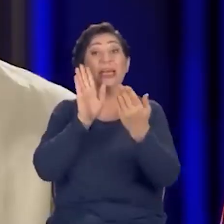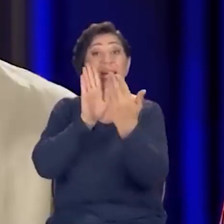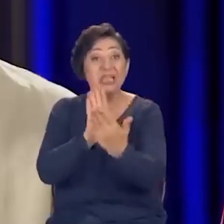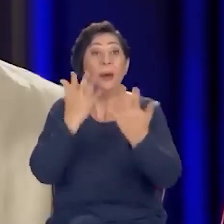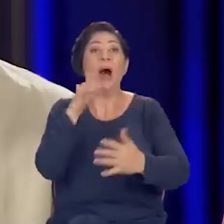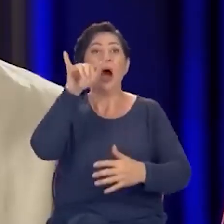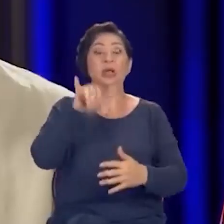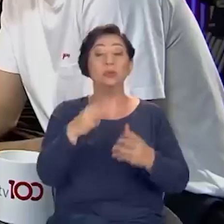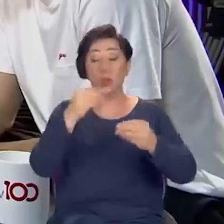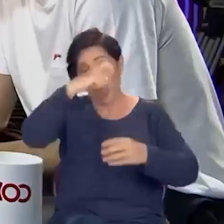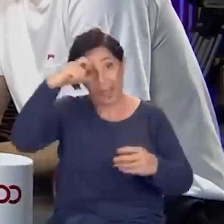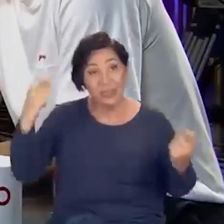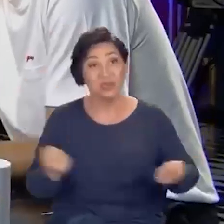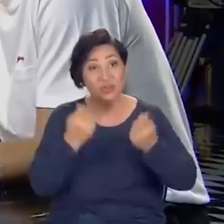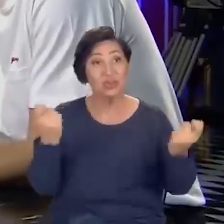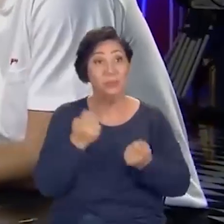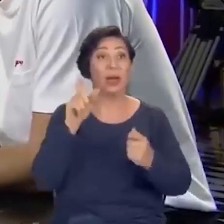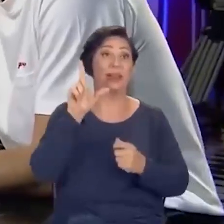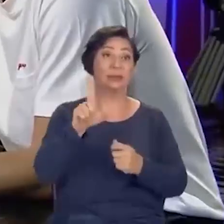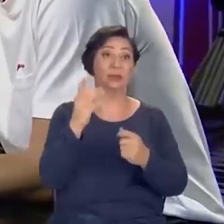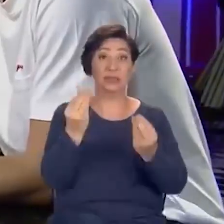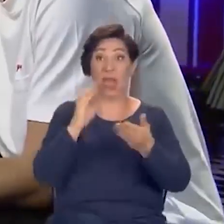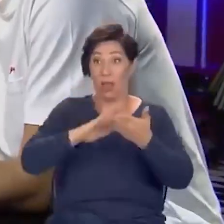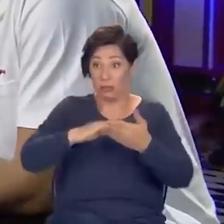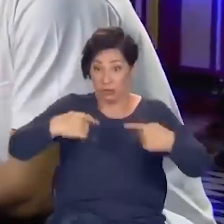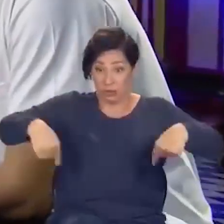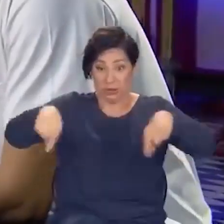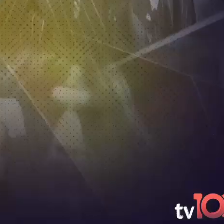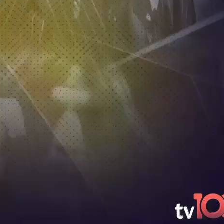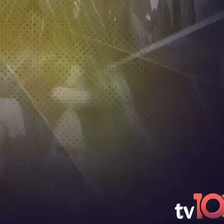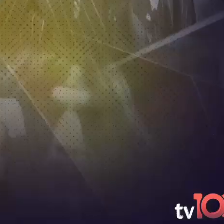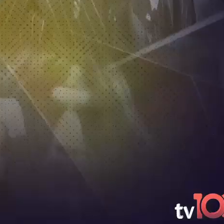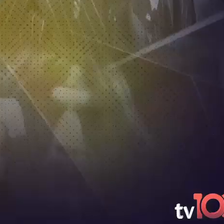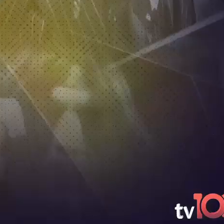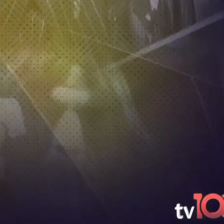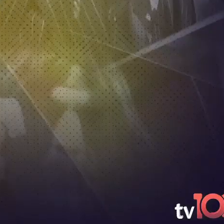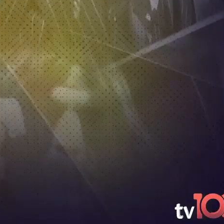aslında o kazancı hak edebilecek kadar emek gösteren, birçok işini iyi yapan kişiler var sektörün içerisinde.